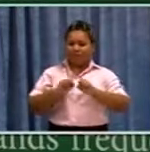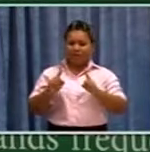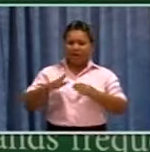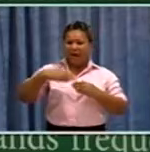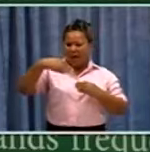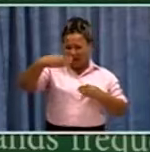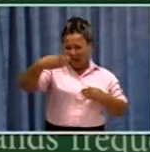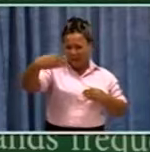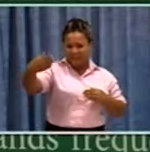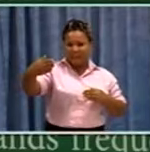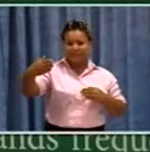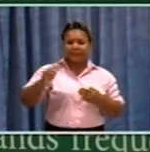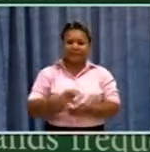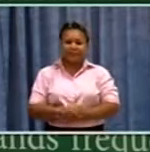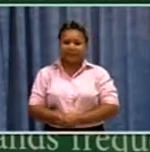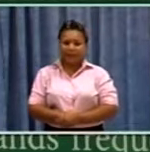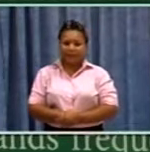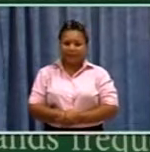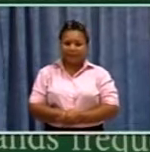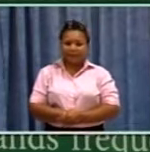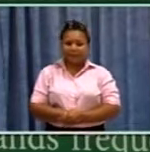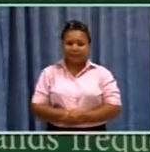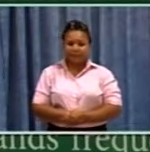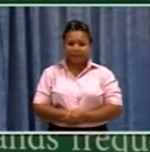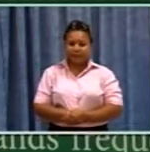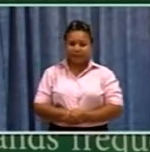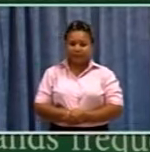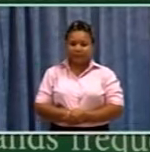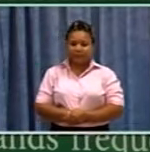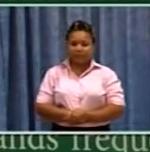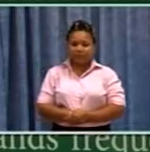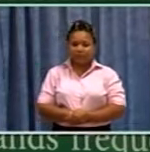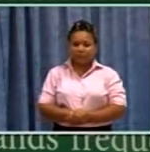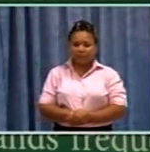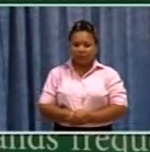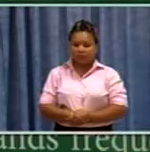peut-être zilier, peut-être août. C'est pour sa raison que ça ouvert si